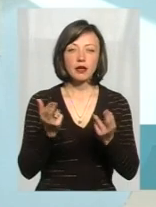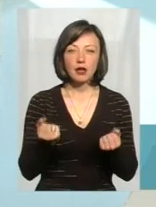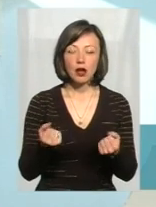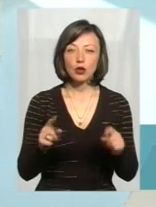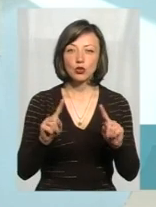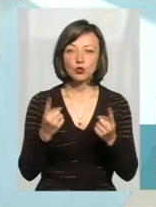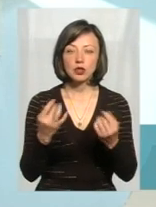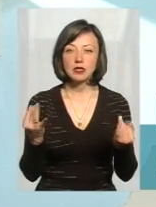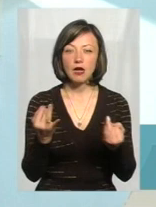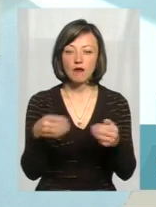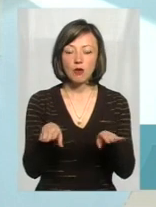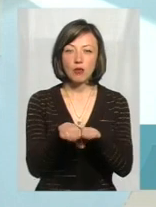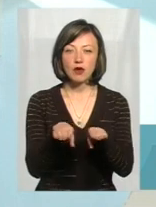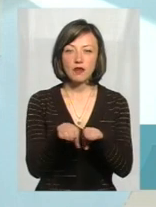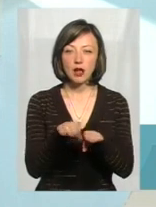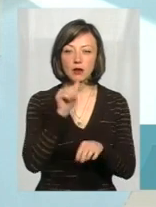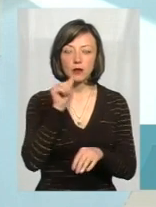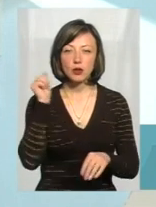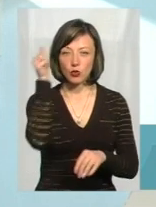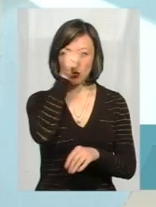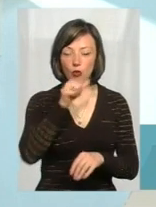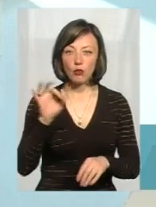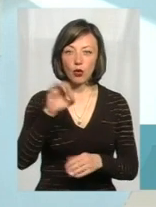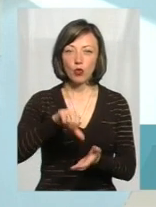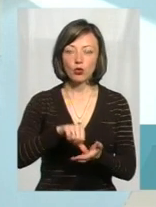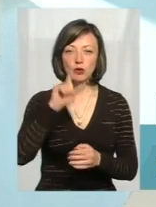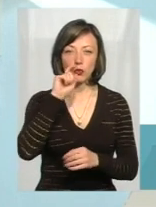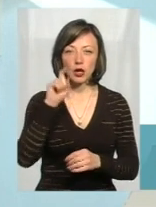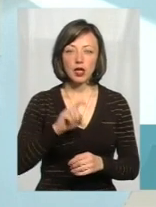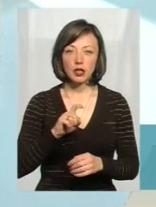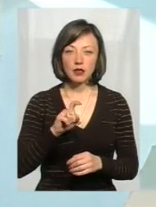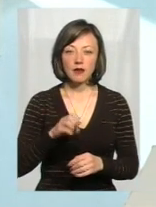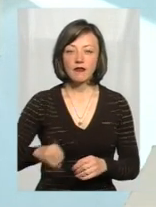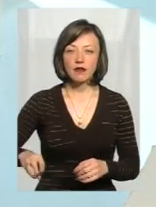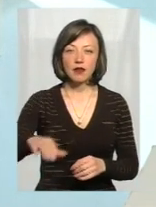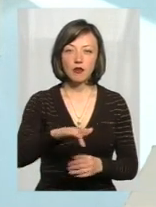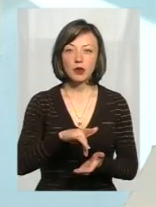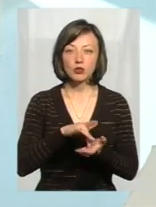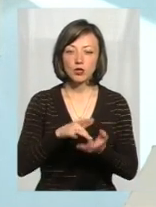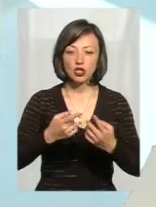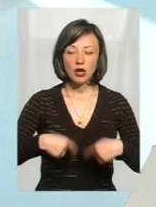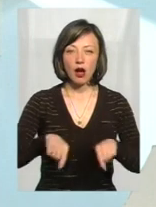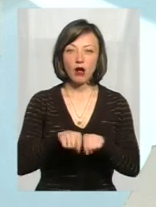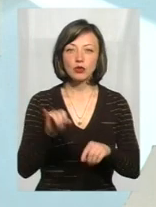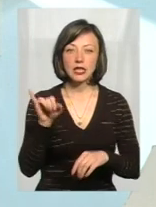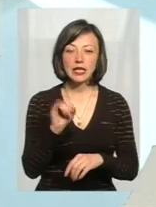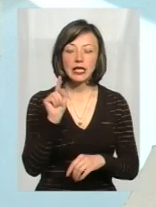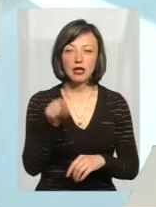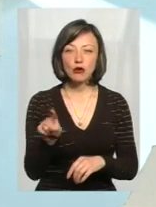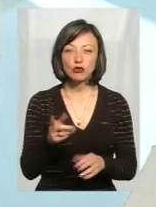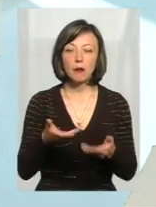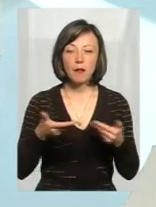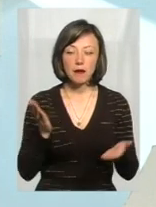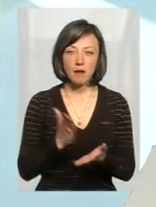цікаво порівняти от візію минулого року щодо участі України у європейській туристичній галузі і те, що ми маємо